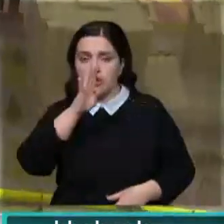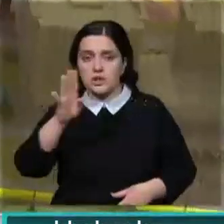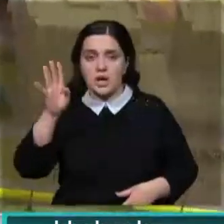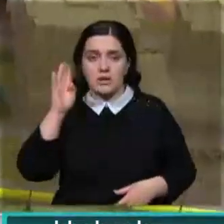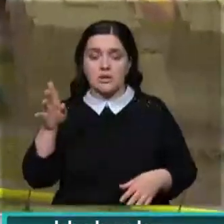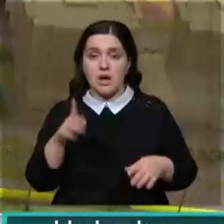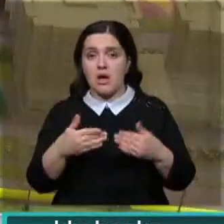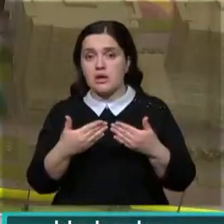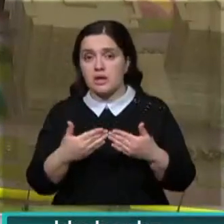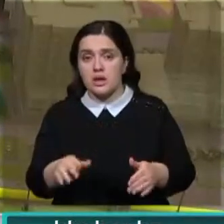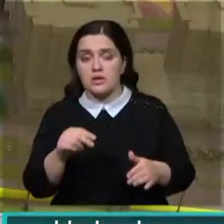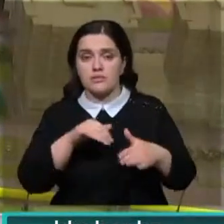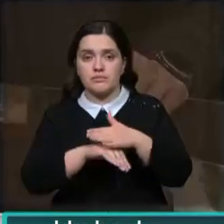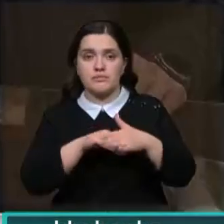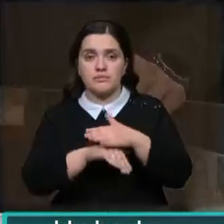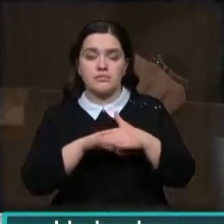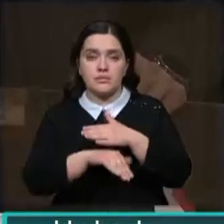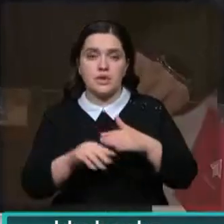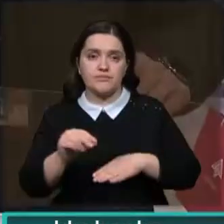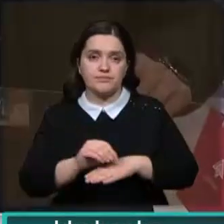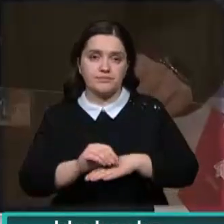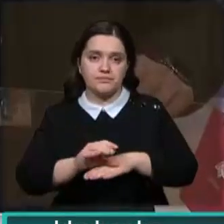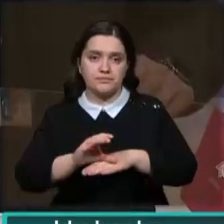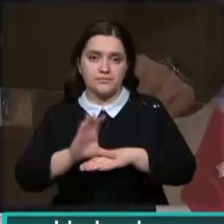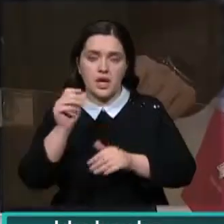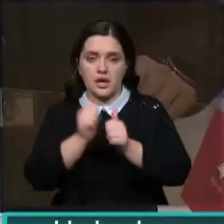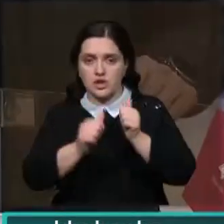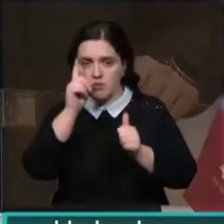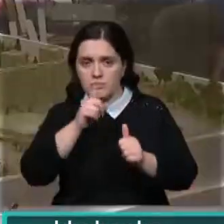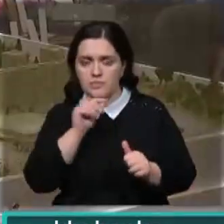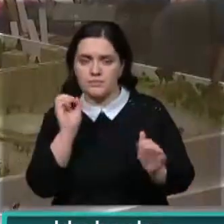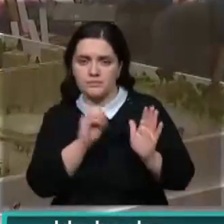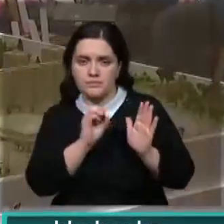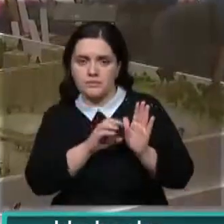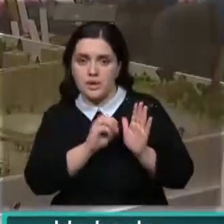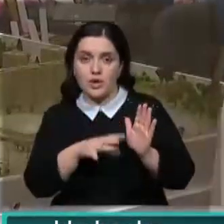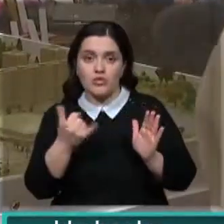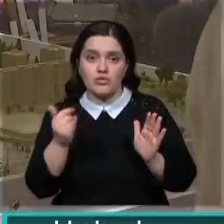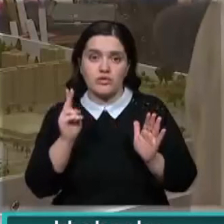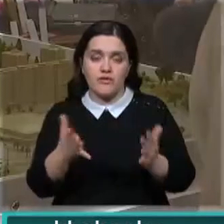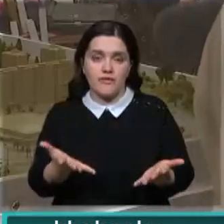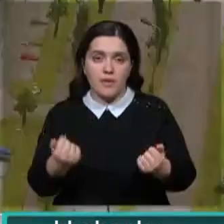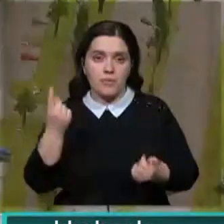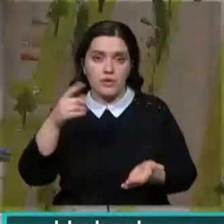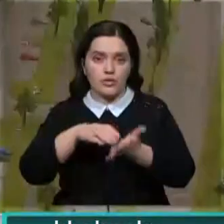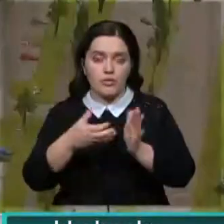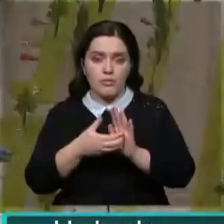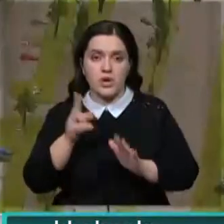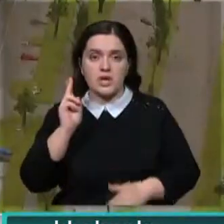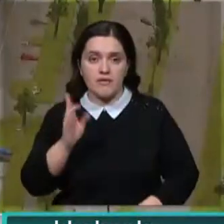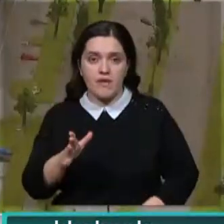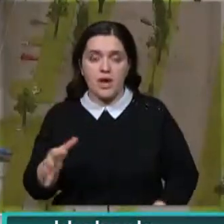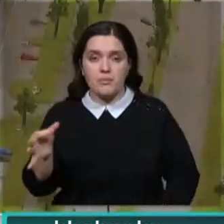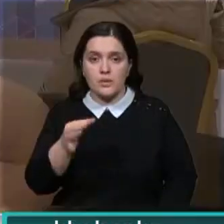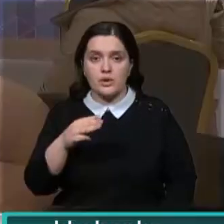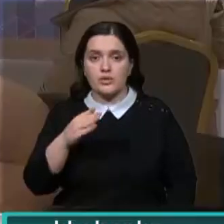назад она открыла в банке накопительный депозит, ежемесячно вносила платеж. Теперь она счастливая обладательница однокомнатной квартиры в